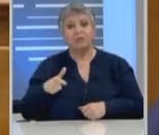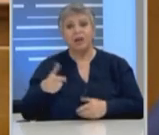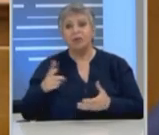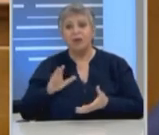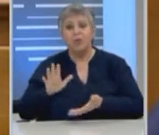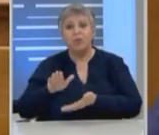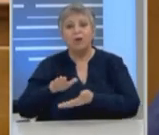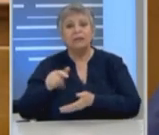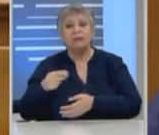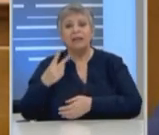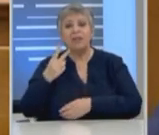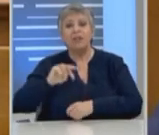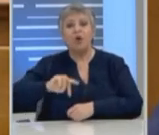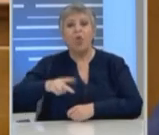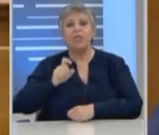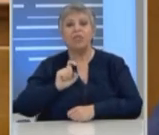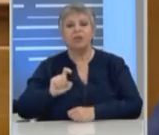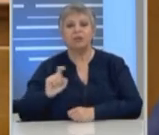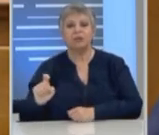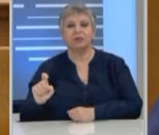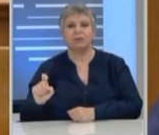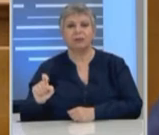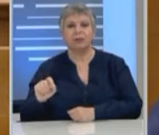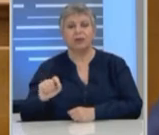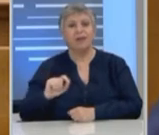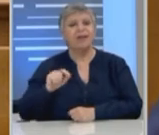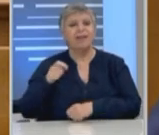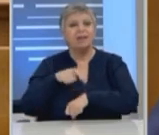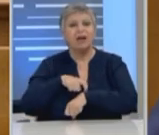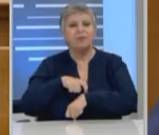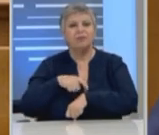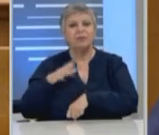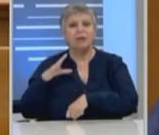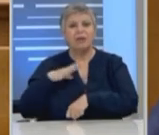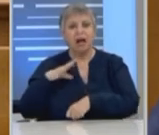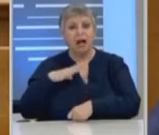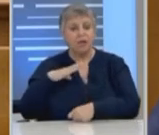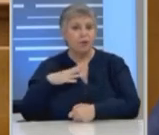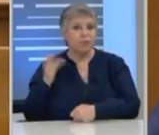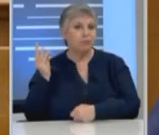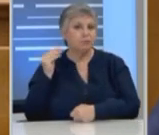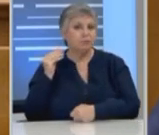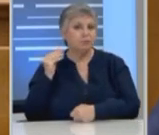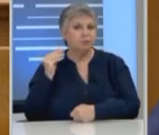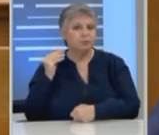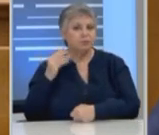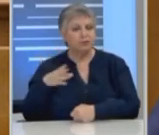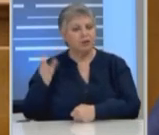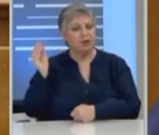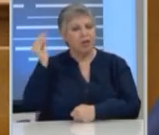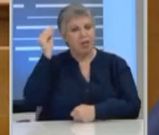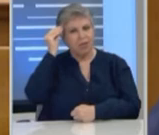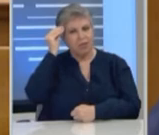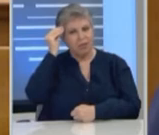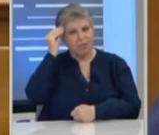χιλιάδες νοικοκυριά και συμπολίτες μας, που σήμερα σας ακούνε και δεν θα το ξεχάσουν ότι τα καταψηφίσατε. Δεν θα το